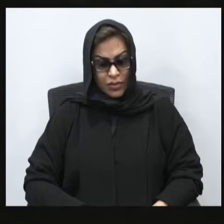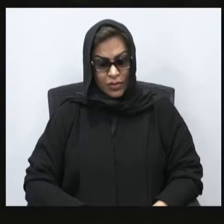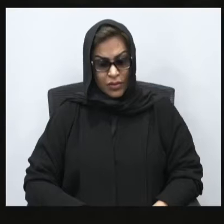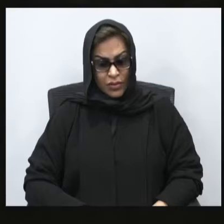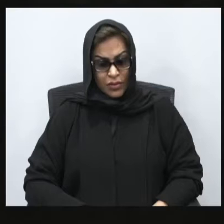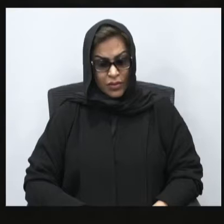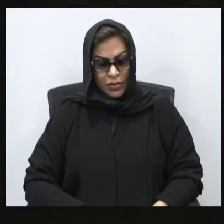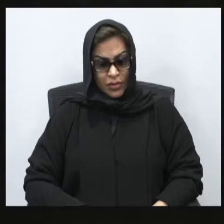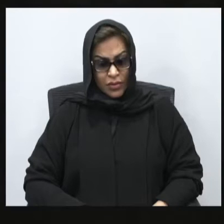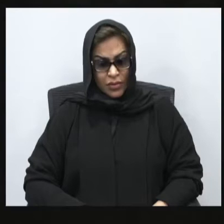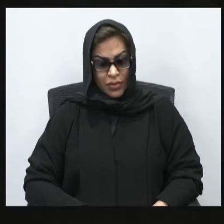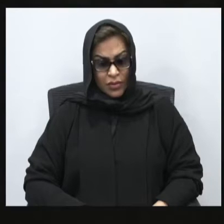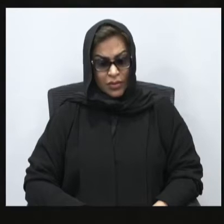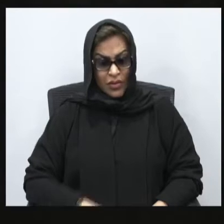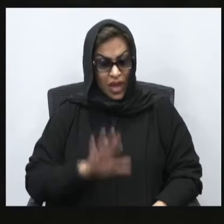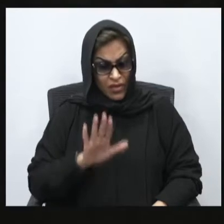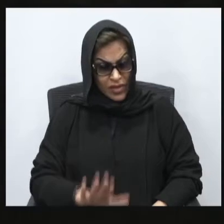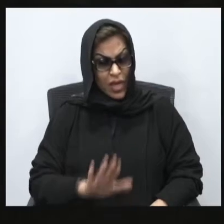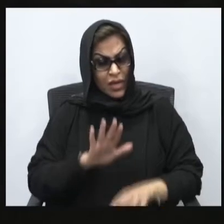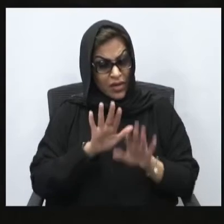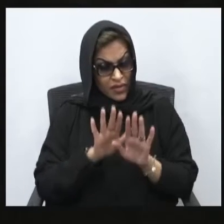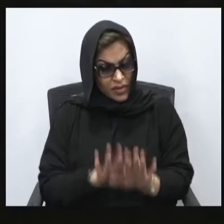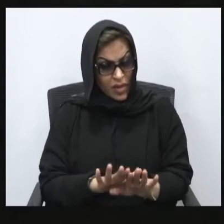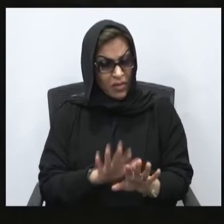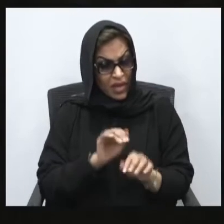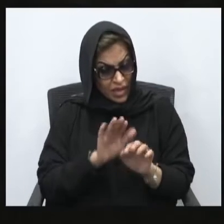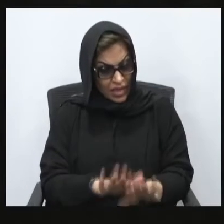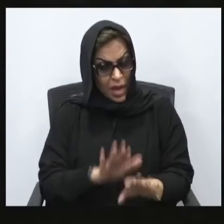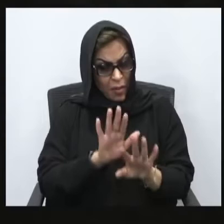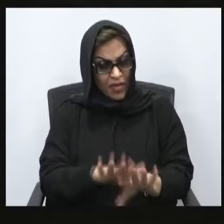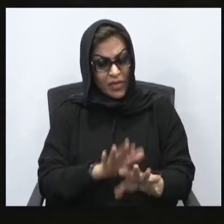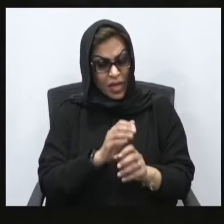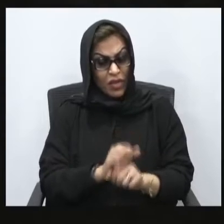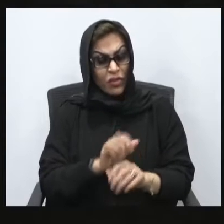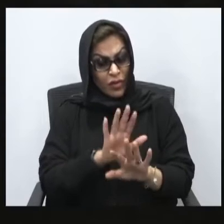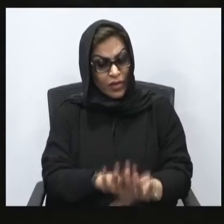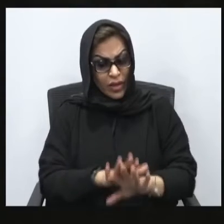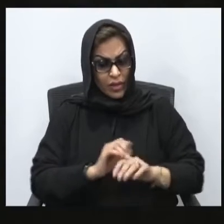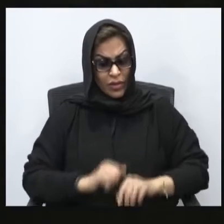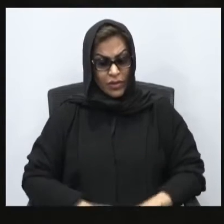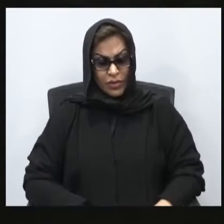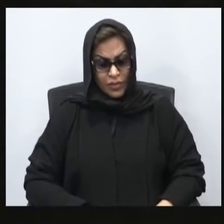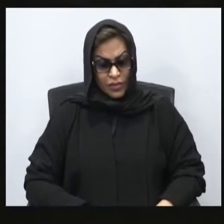الاخيره نفس الكرات ما ما نشيلها نشوف الان